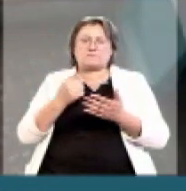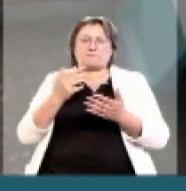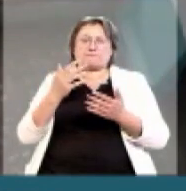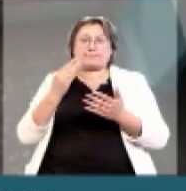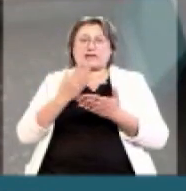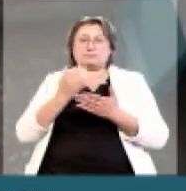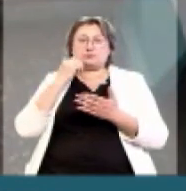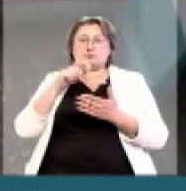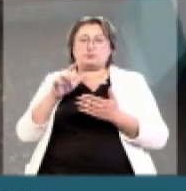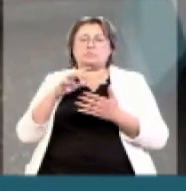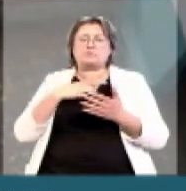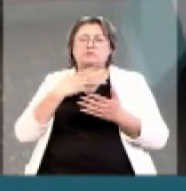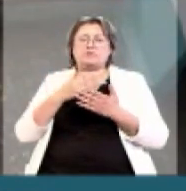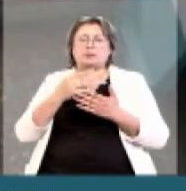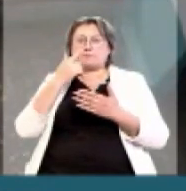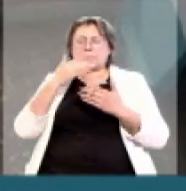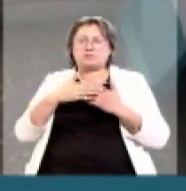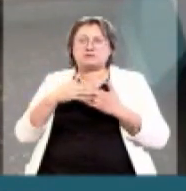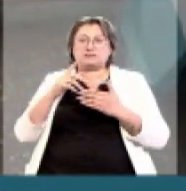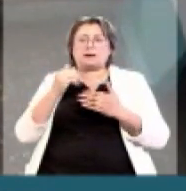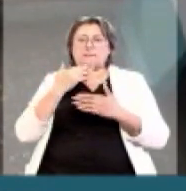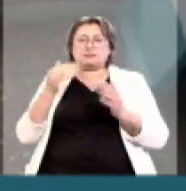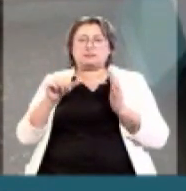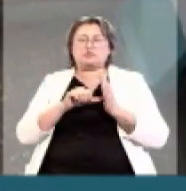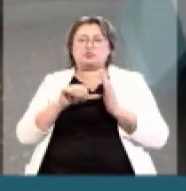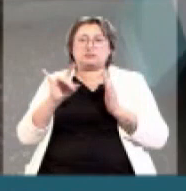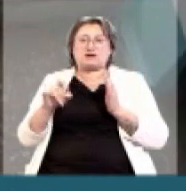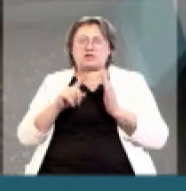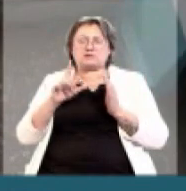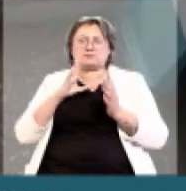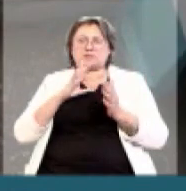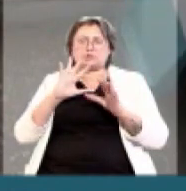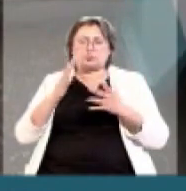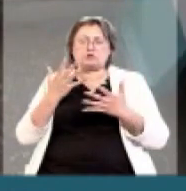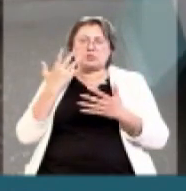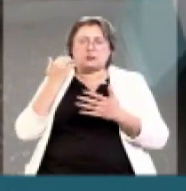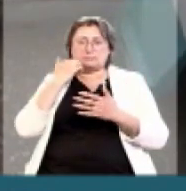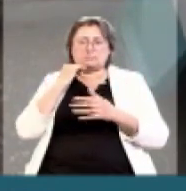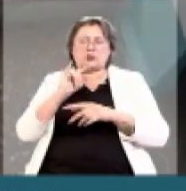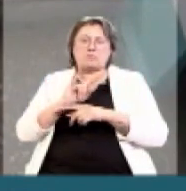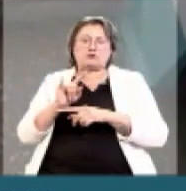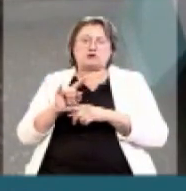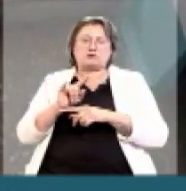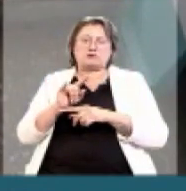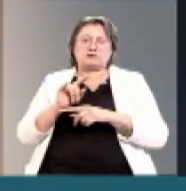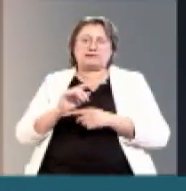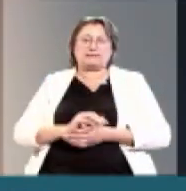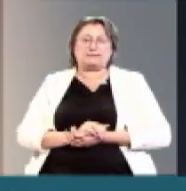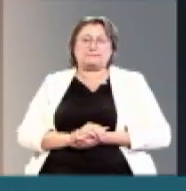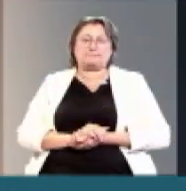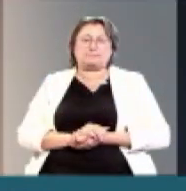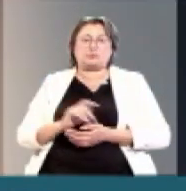үшін алаңдаған егде адамдар бар жиған тергендерін танымайтын біреудің қолына ұстатып жіберу жағдайы соңғы айда ғана 6 рет